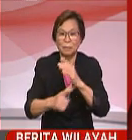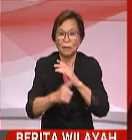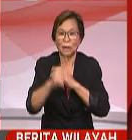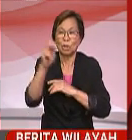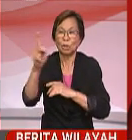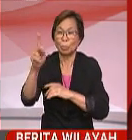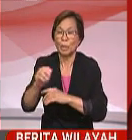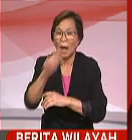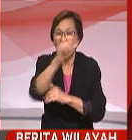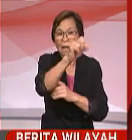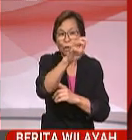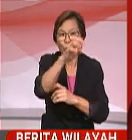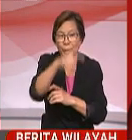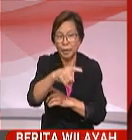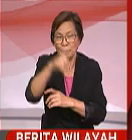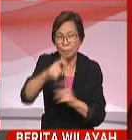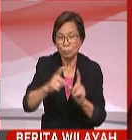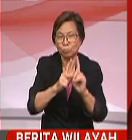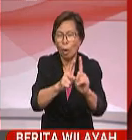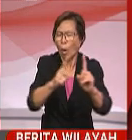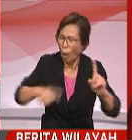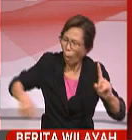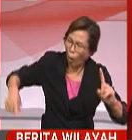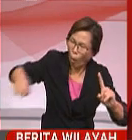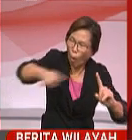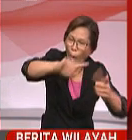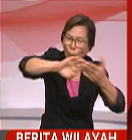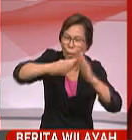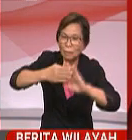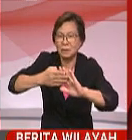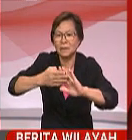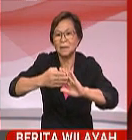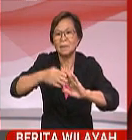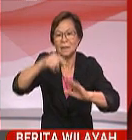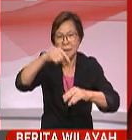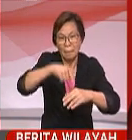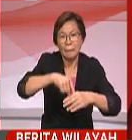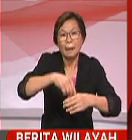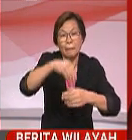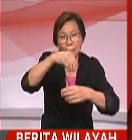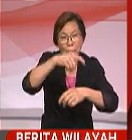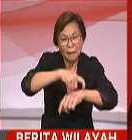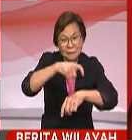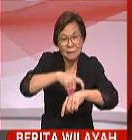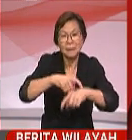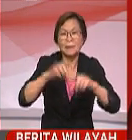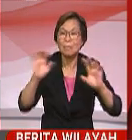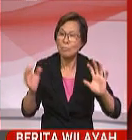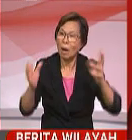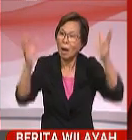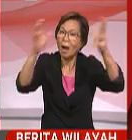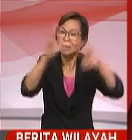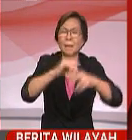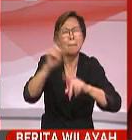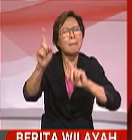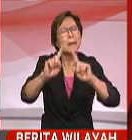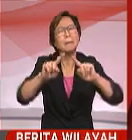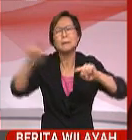berkata SOP itu wajib dipatuhi oleh semua masyarakat bukan sahaja di musim perayaan namun di mana jua